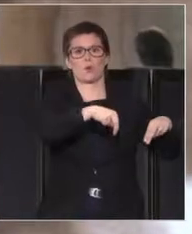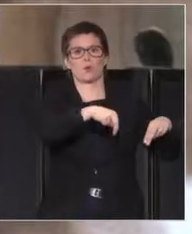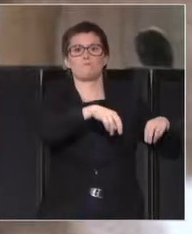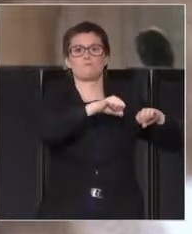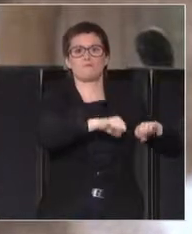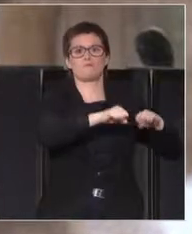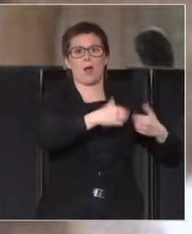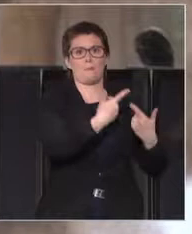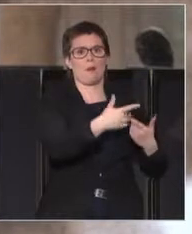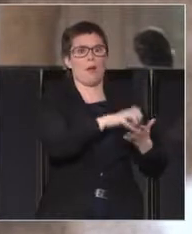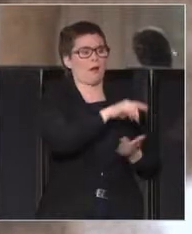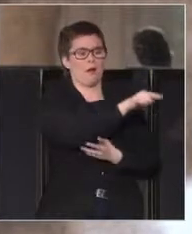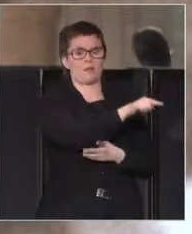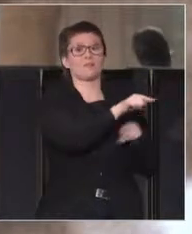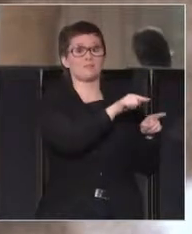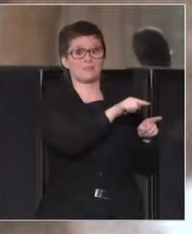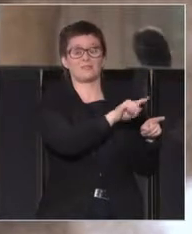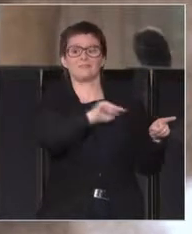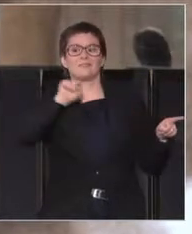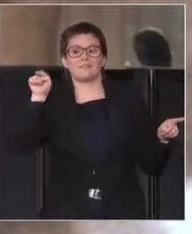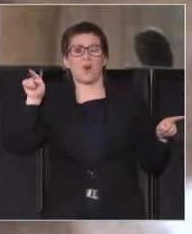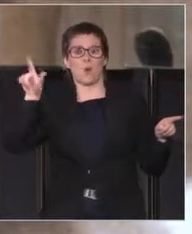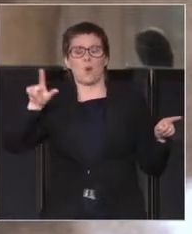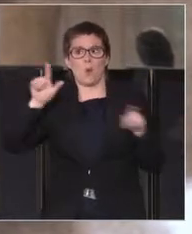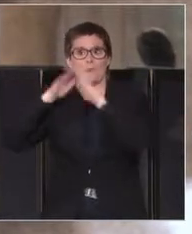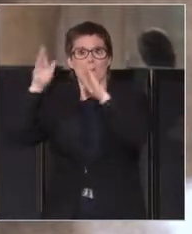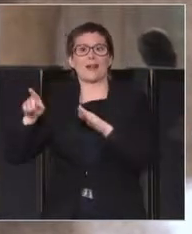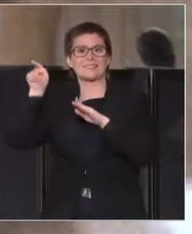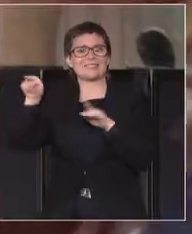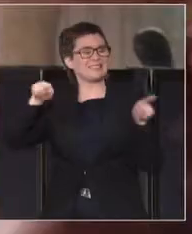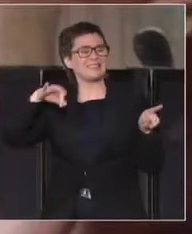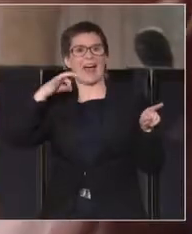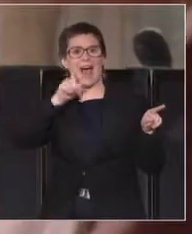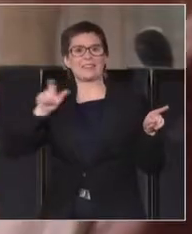war der einzige Kärntner, der im KZ Leubel interniert gewesen war.